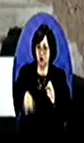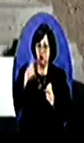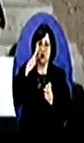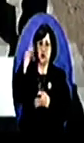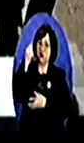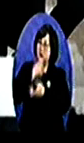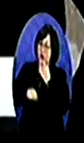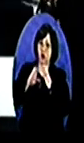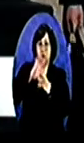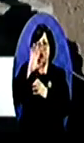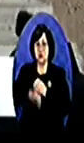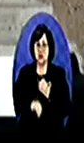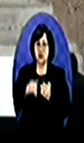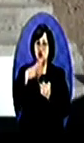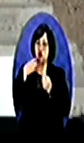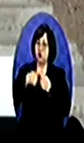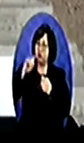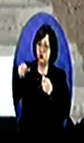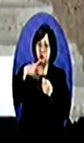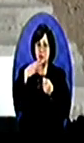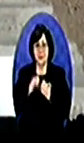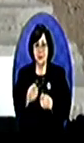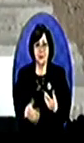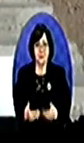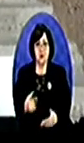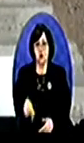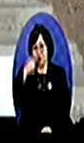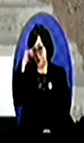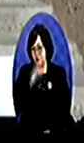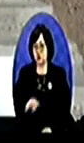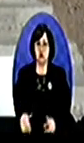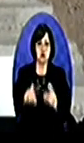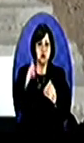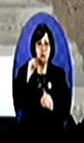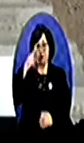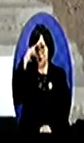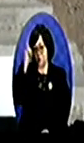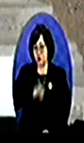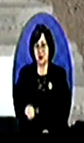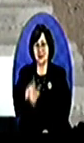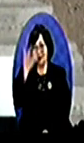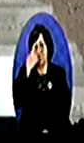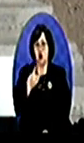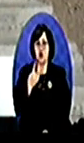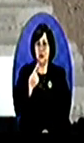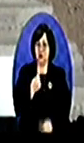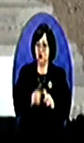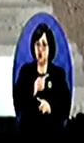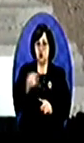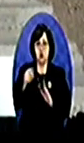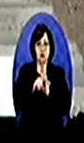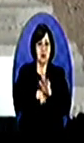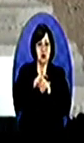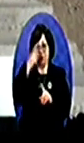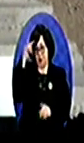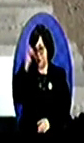ажлууд явж байна. За энэ ажил маань өөрөө Монгол Улсын Хөгжлийн банк, за Монгол Улсын засгийн газрын 21% хөтөлбөрийн хүрээнд Монгол улсыг